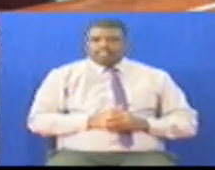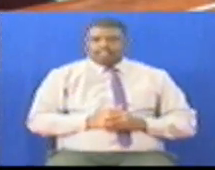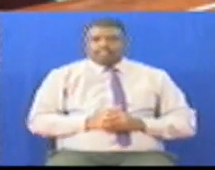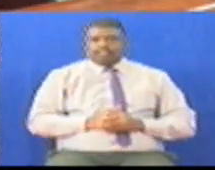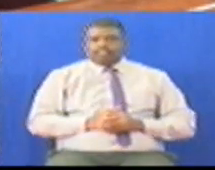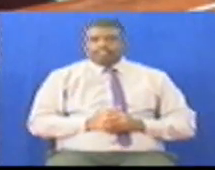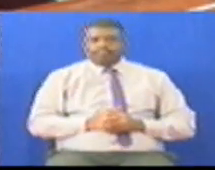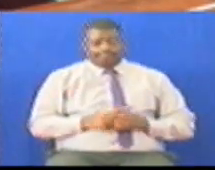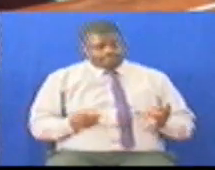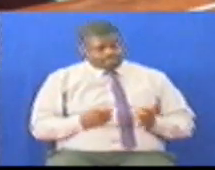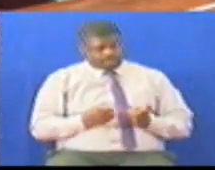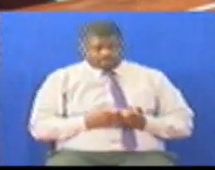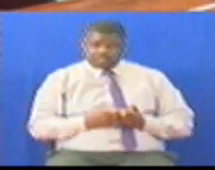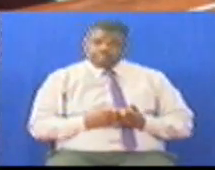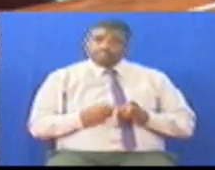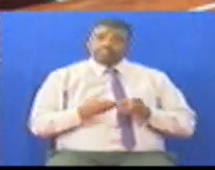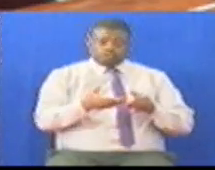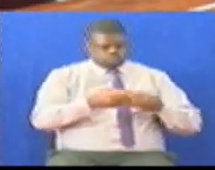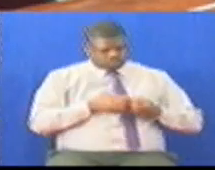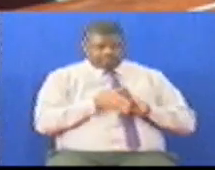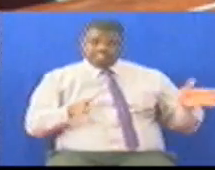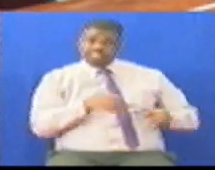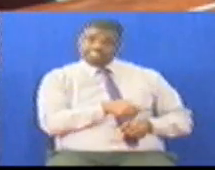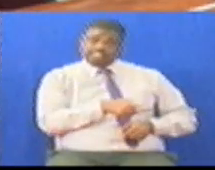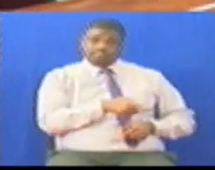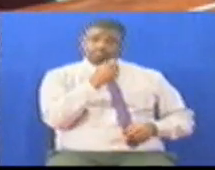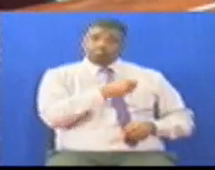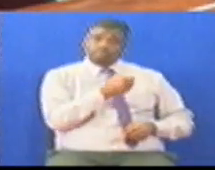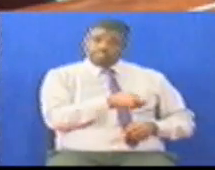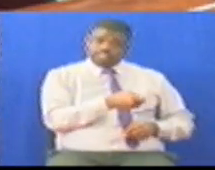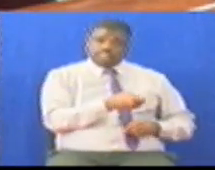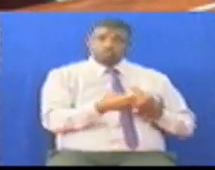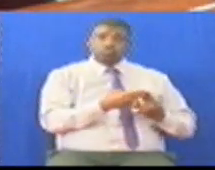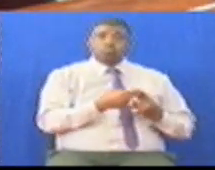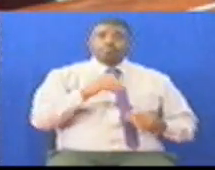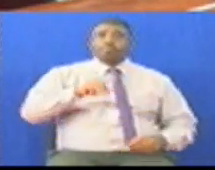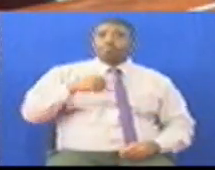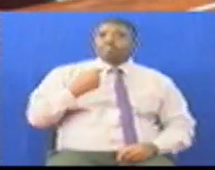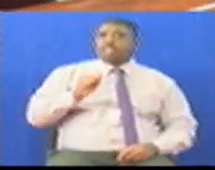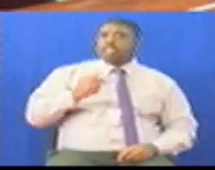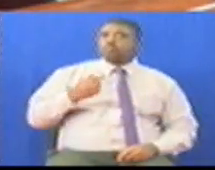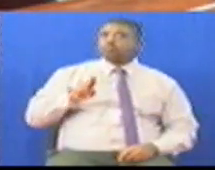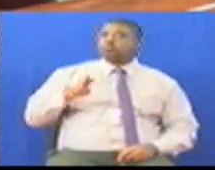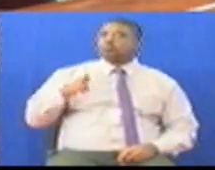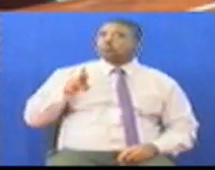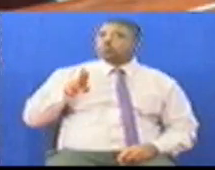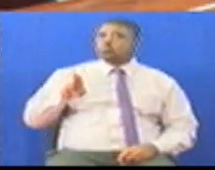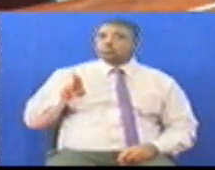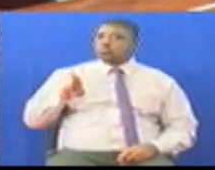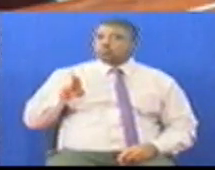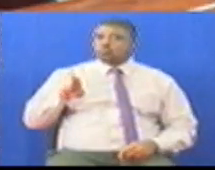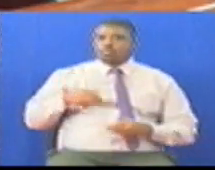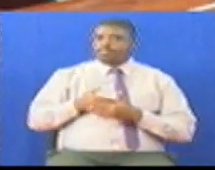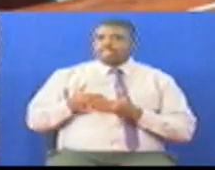Jumanne Mtaturu kwa kuchaguliwa tena bila kupingwa kuwa mbunge wa jimbo la